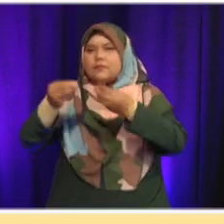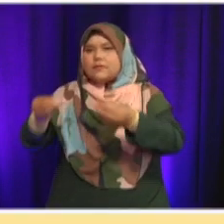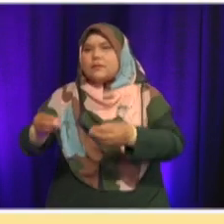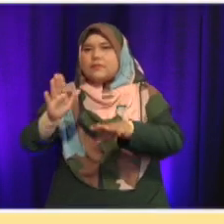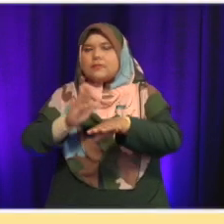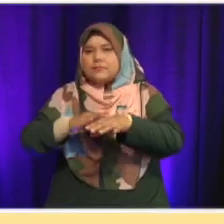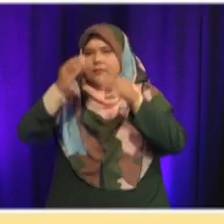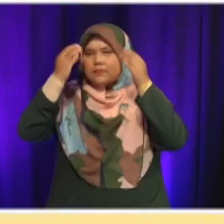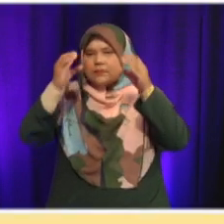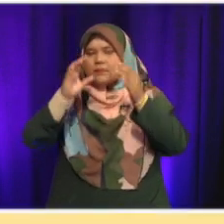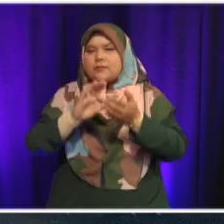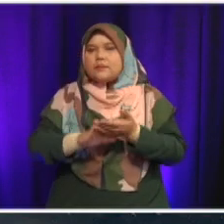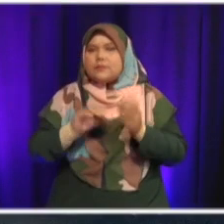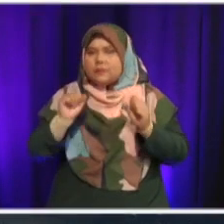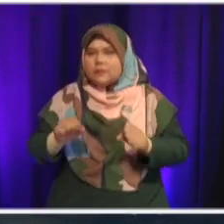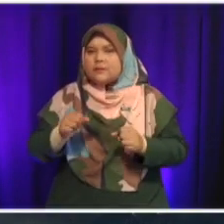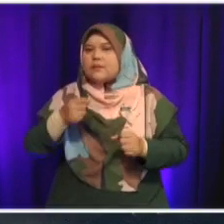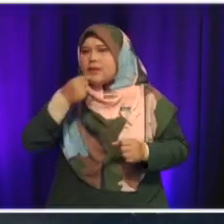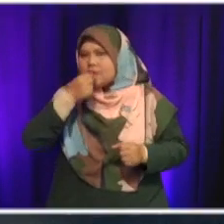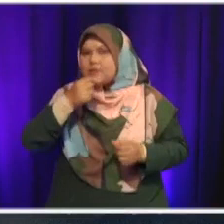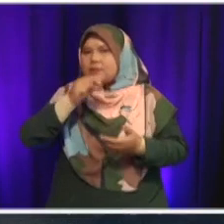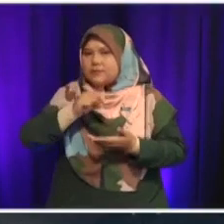Jadinya Ivan Gunawan